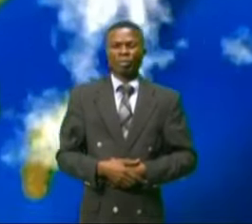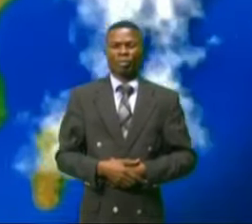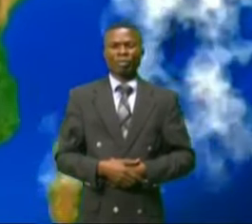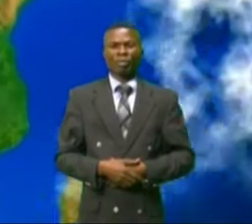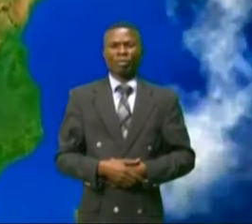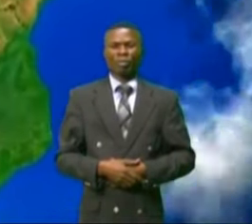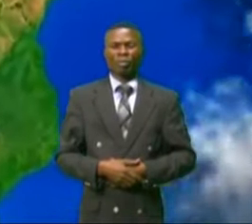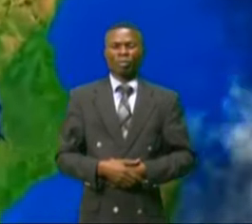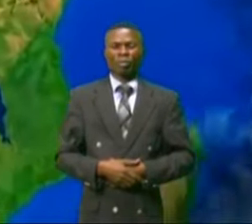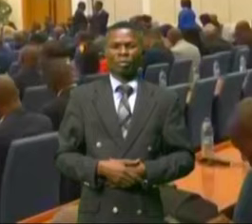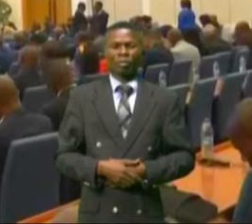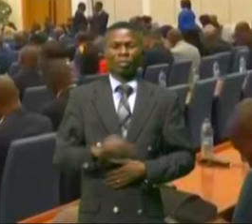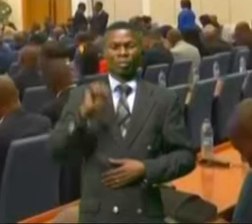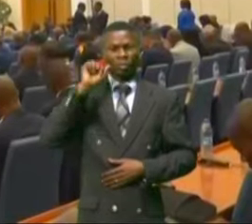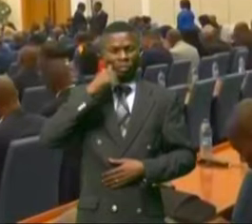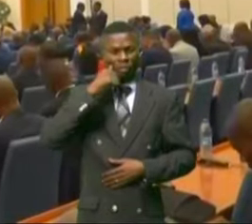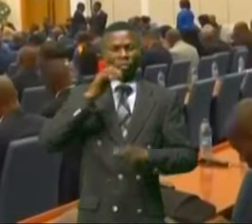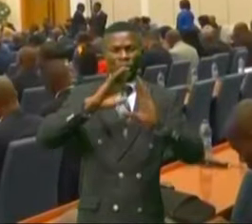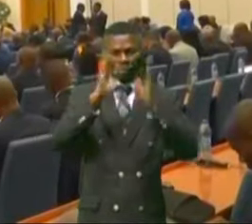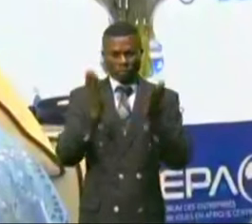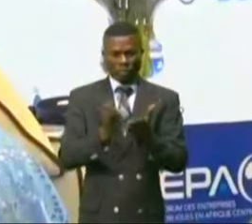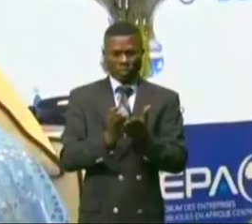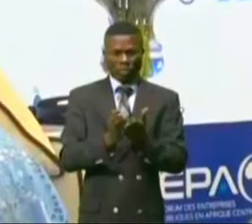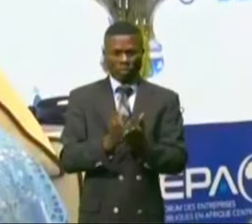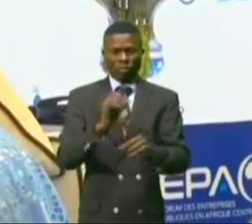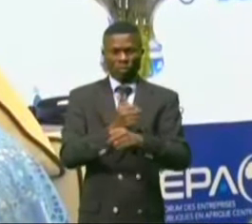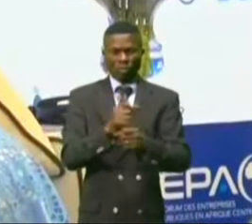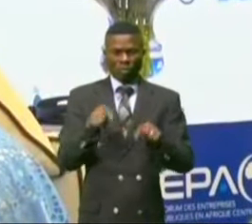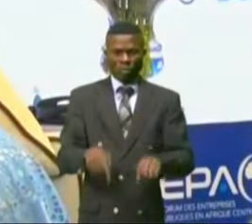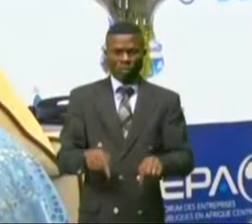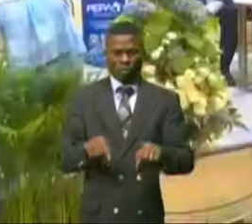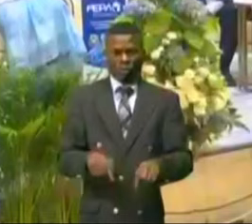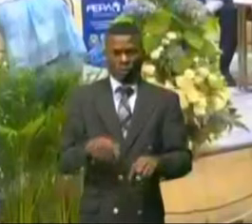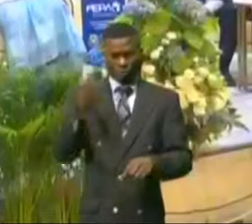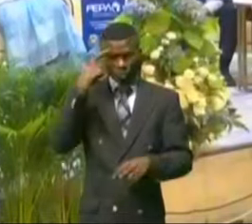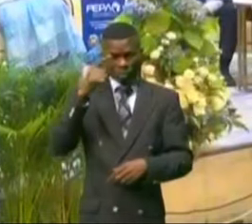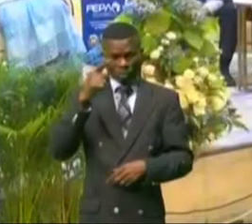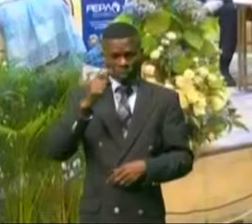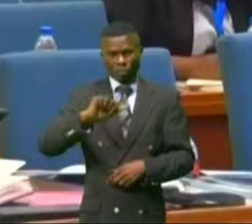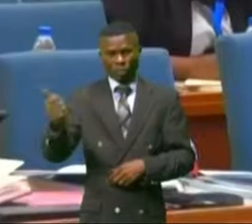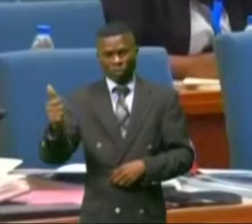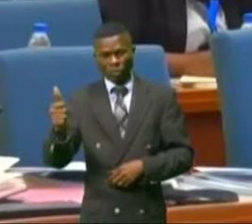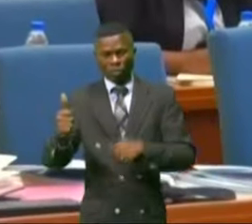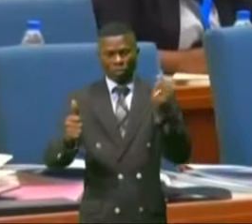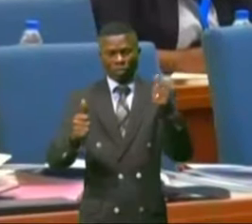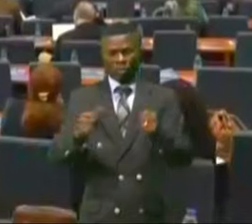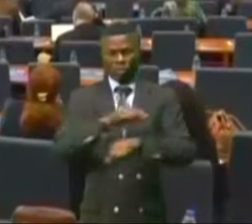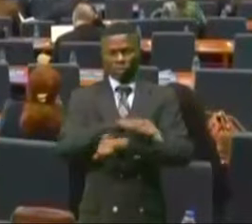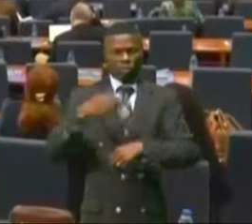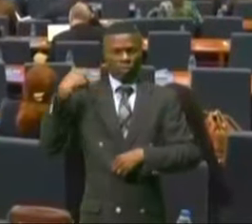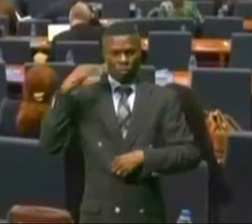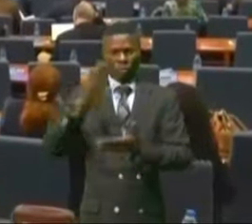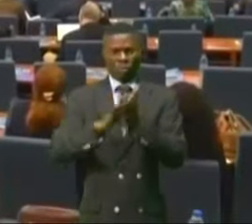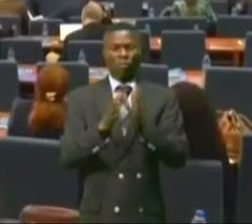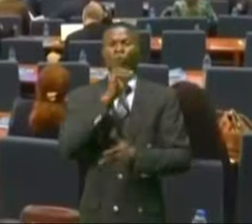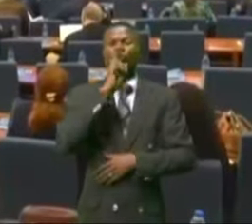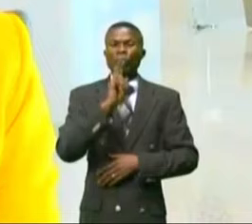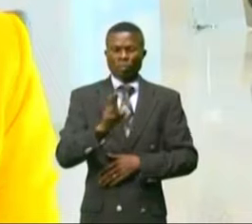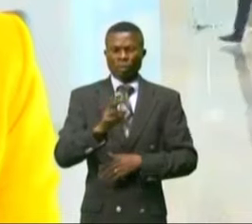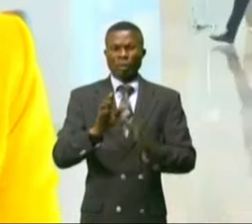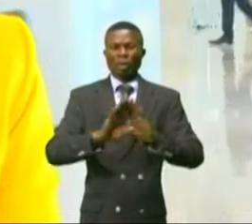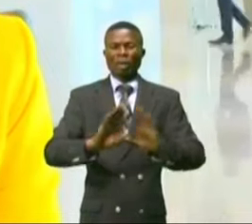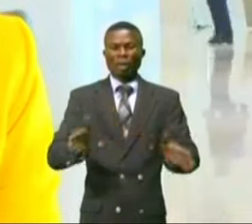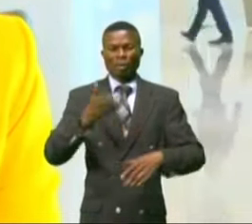et les continents de demain, tout doit être mis en place aujourd'hui pour que les entreprises publiques soient véritablement